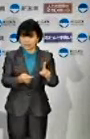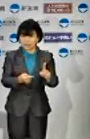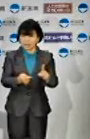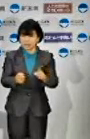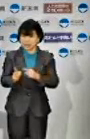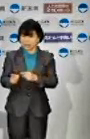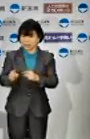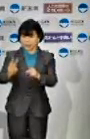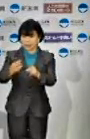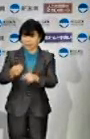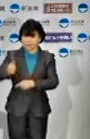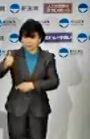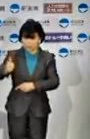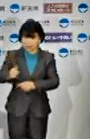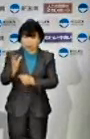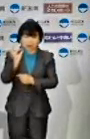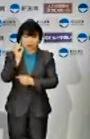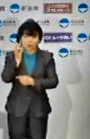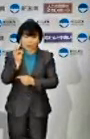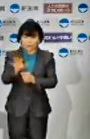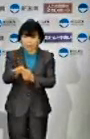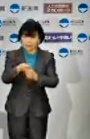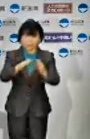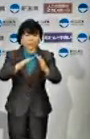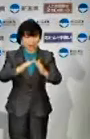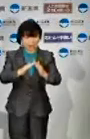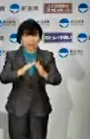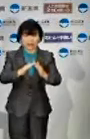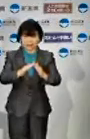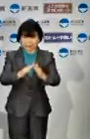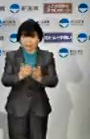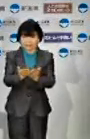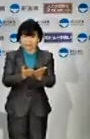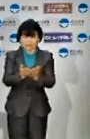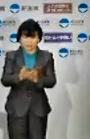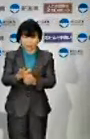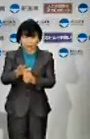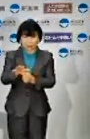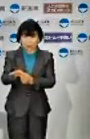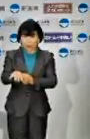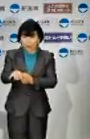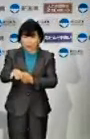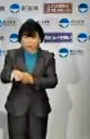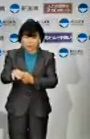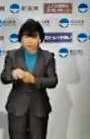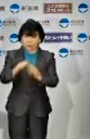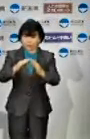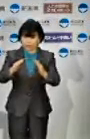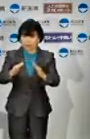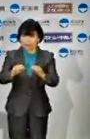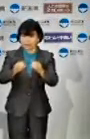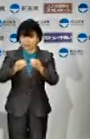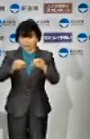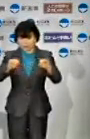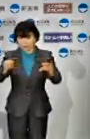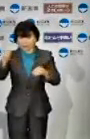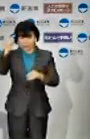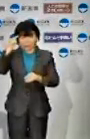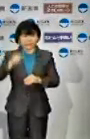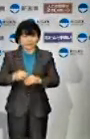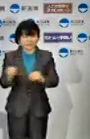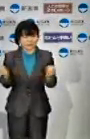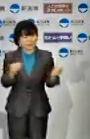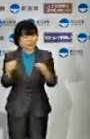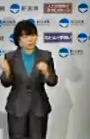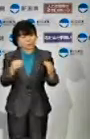で、県としても従前から米の消費喚起と PR 続けてこられたと思うんですけれども、今回こういったトークライブをする中でどういったお話